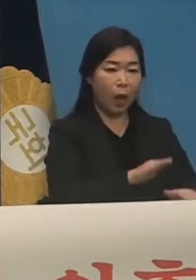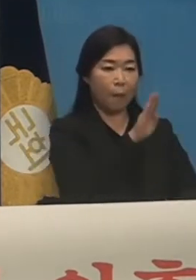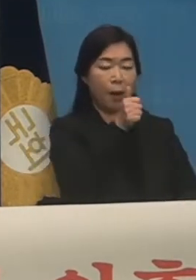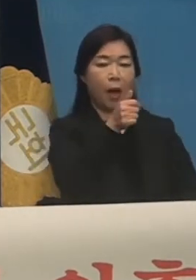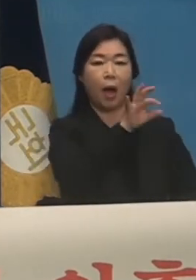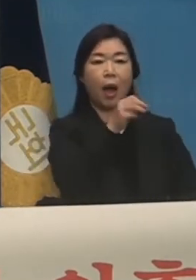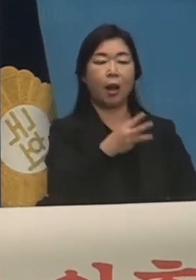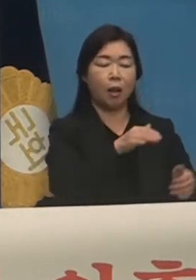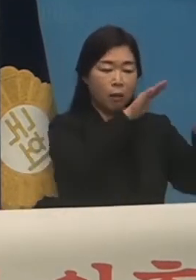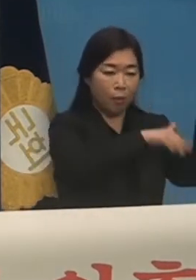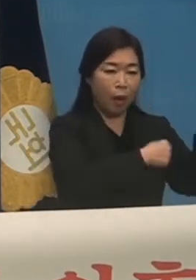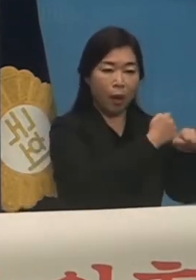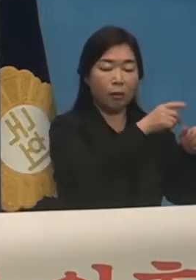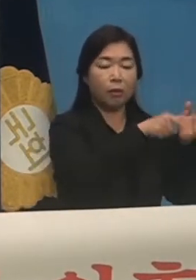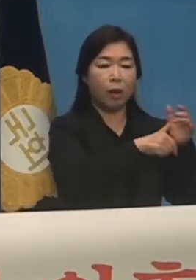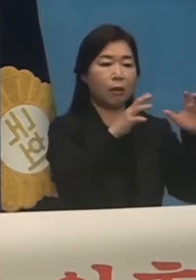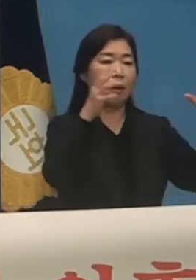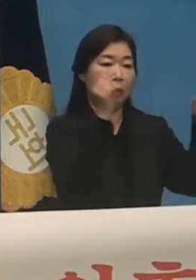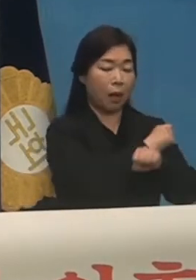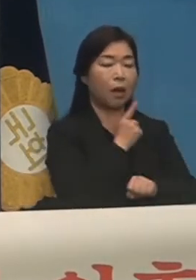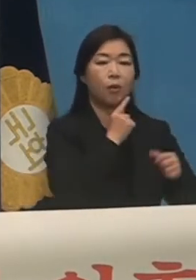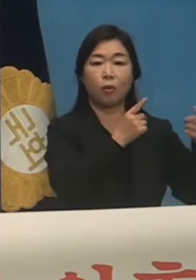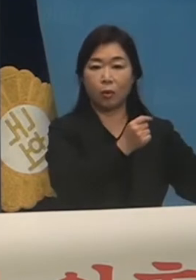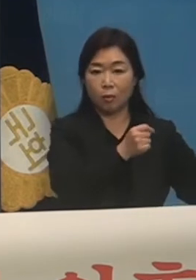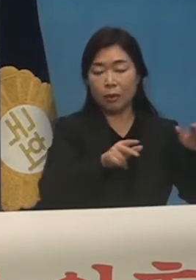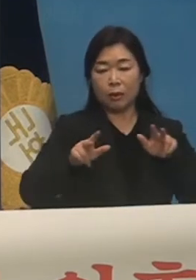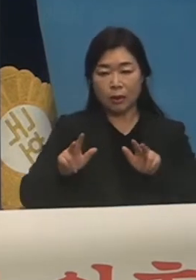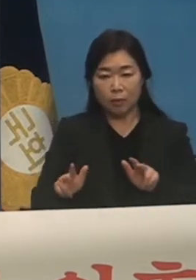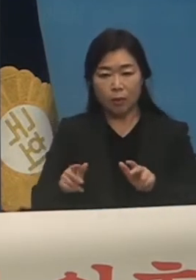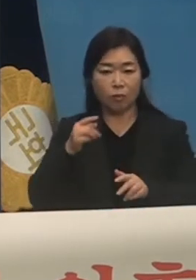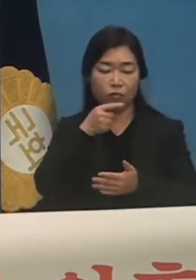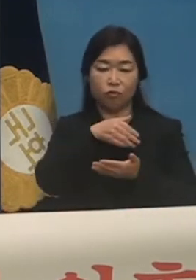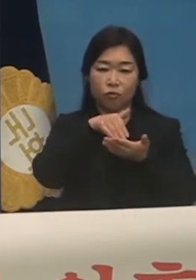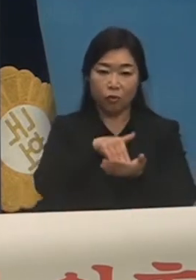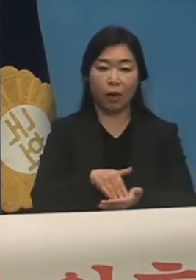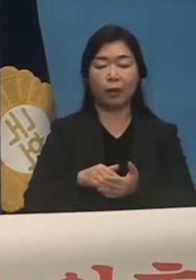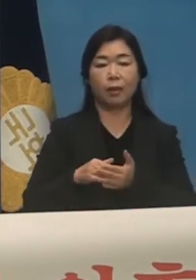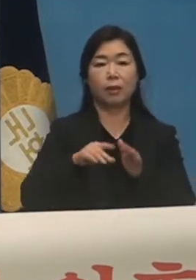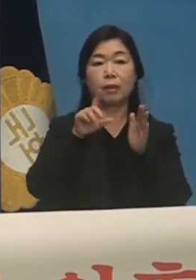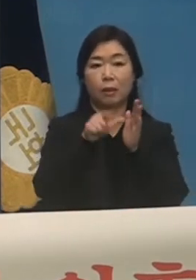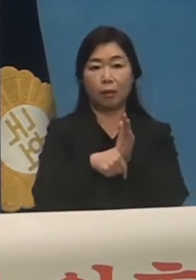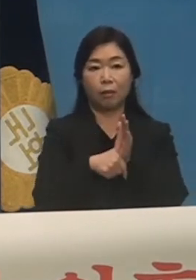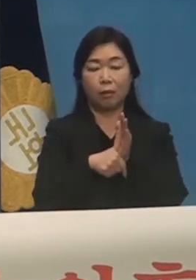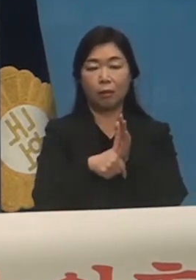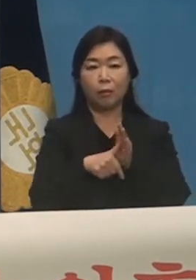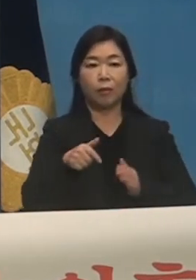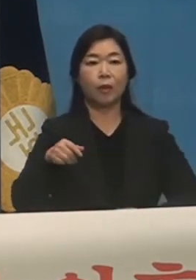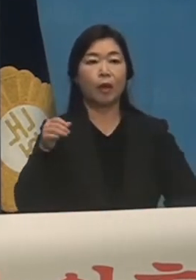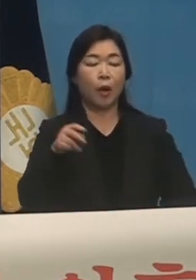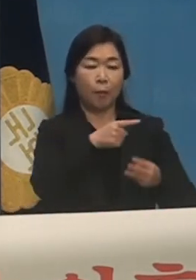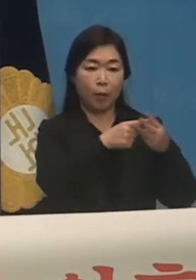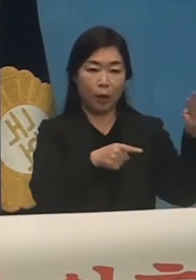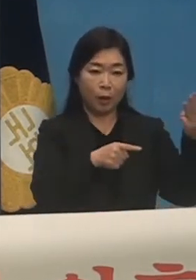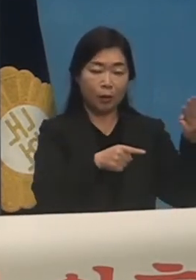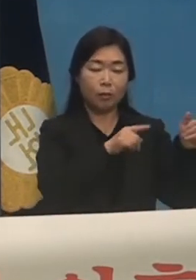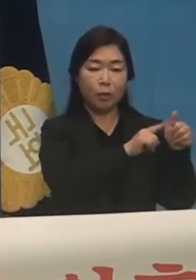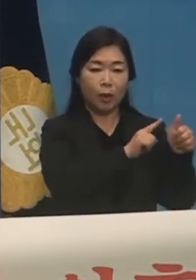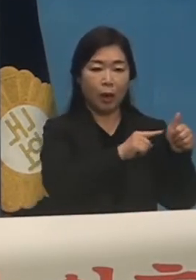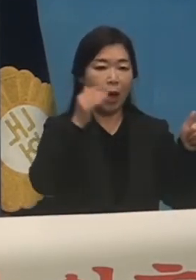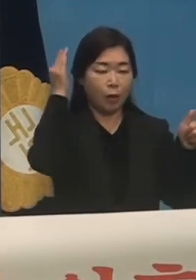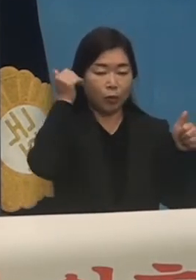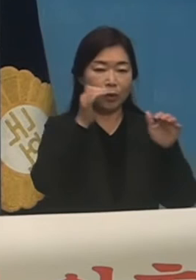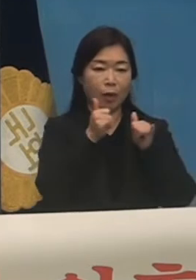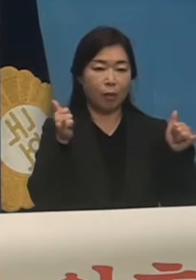숭배함으로써 나라를 파탄에 빠뜨린 것처럼 이 중차대한 시기에 대한민국의